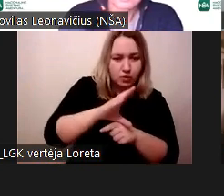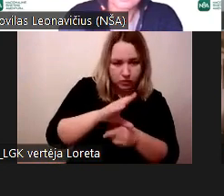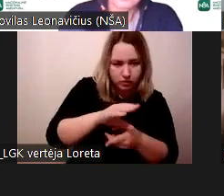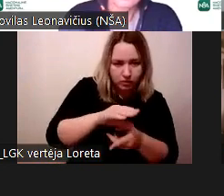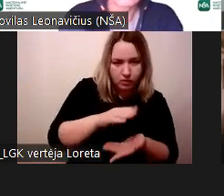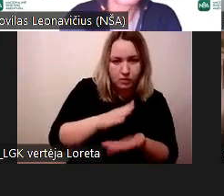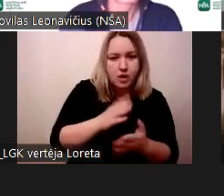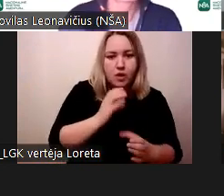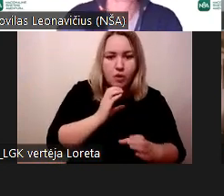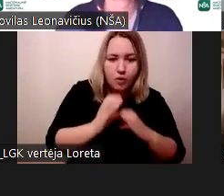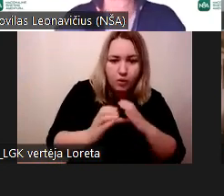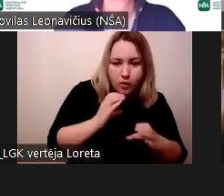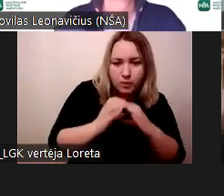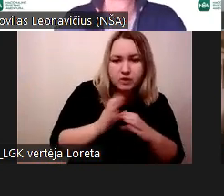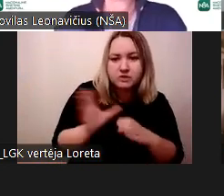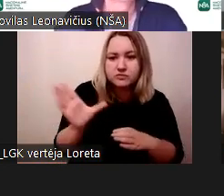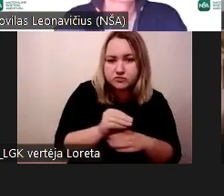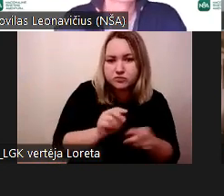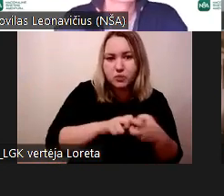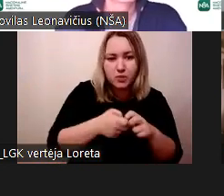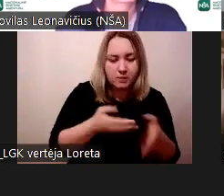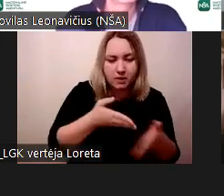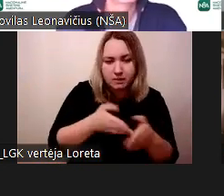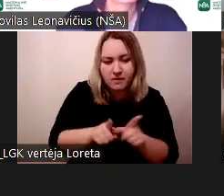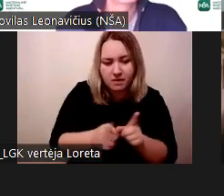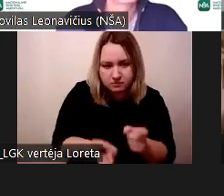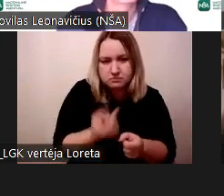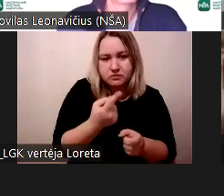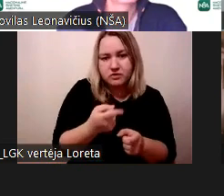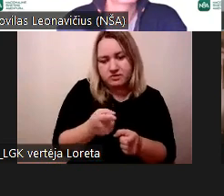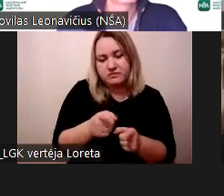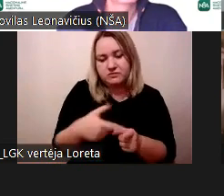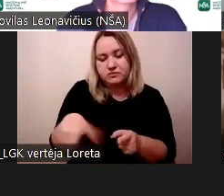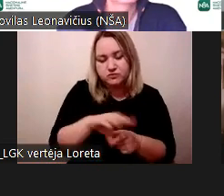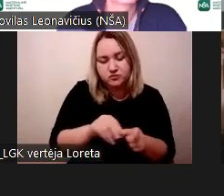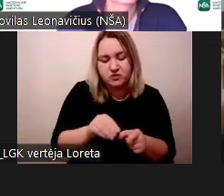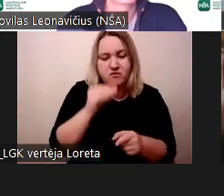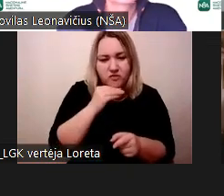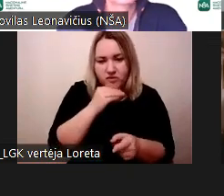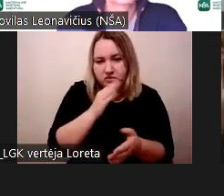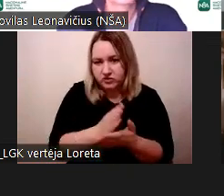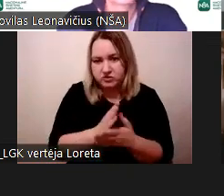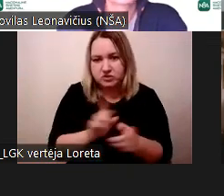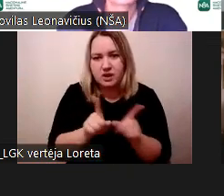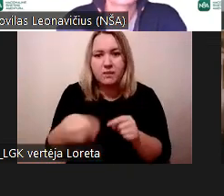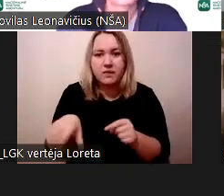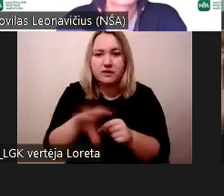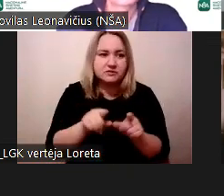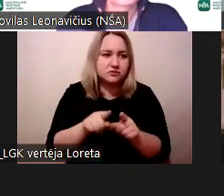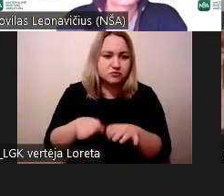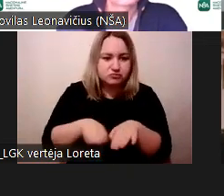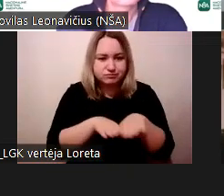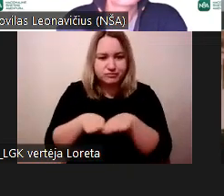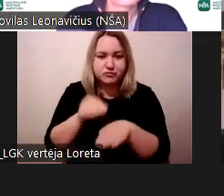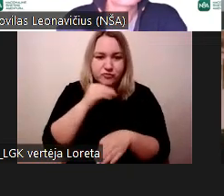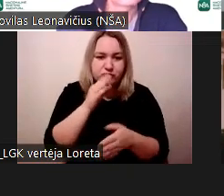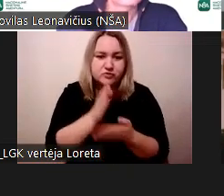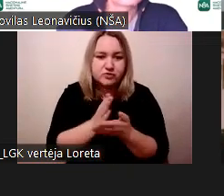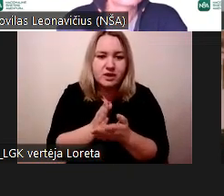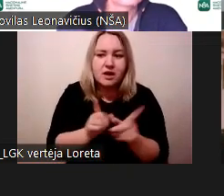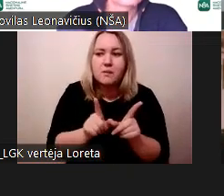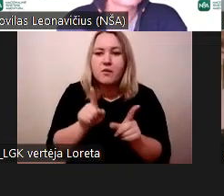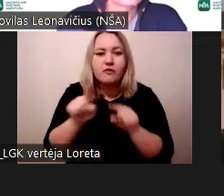komunikaciją. Ir iš tikrųjų, tie dalykai yra universalūs, jie yra visuotiniai ir nesvarbu, kokią